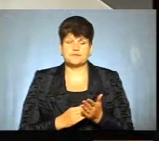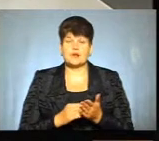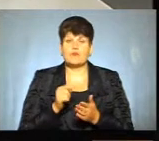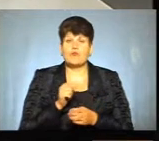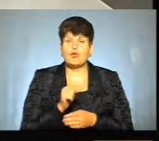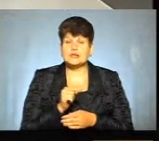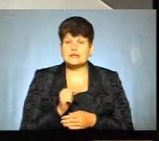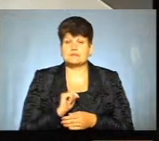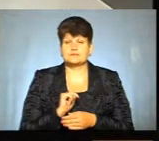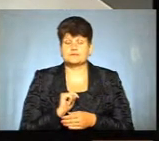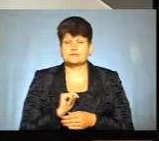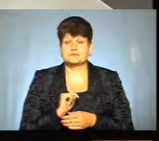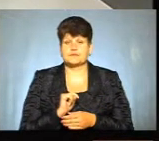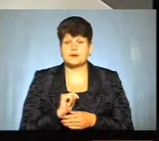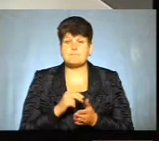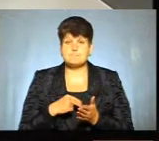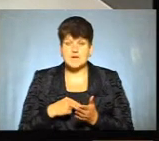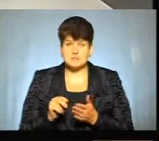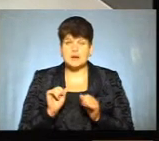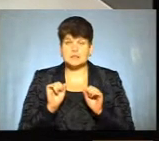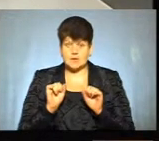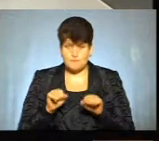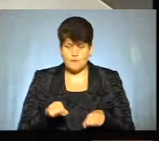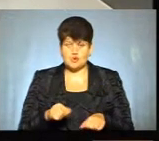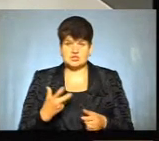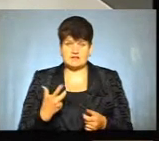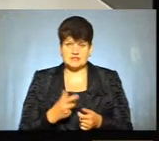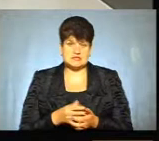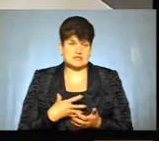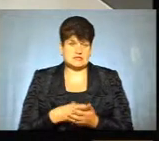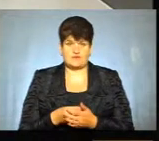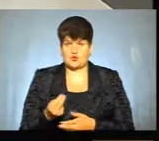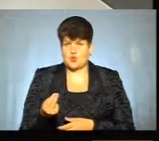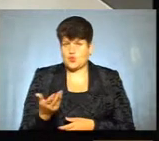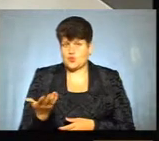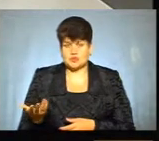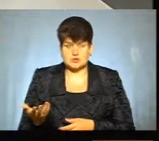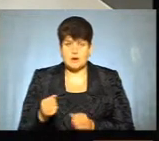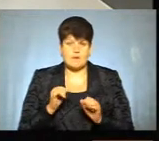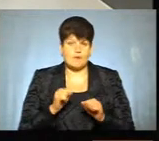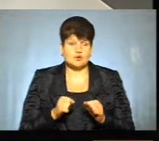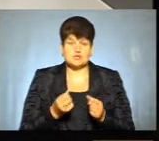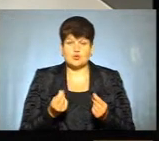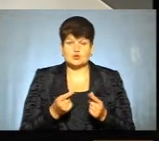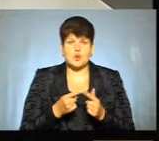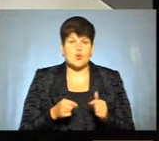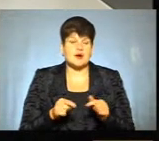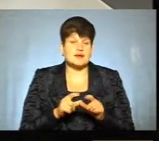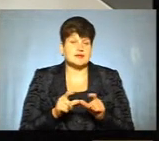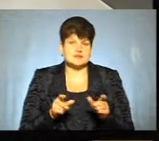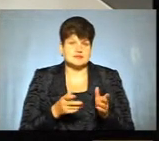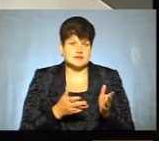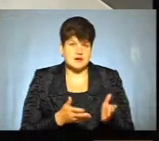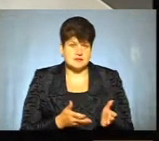вони придбати можна вакцину за власні кошти громадян, за кошти організації установ,